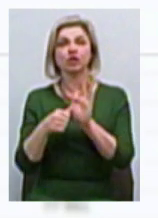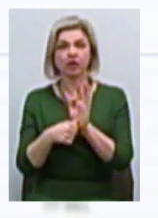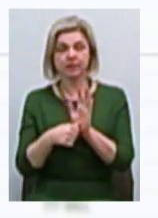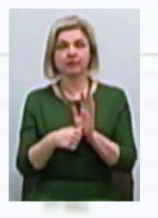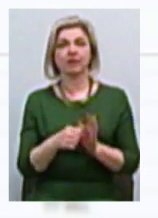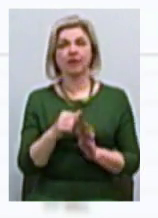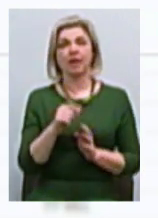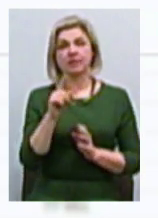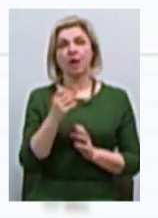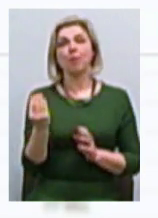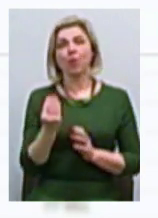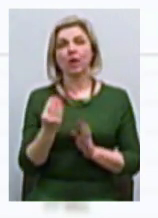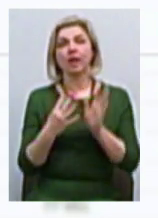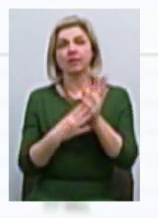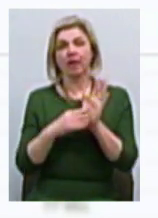40,66%. За Порошенка